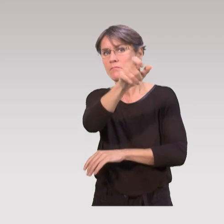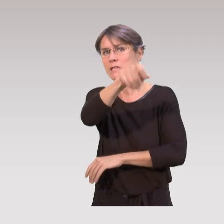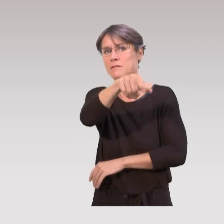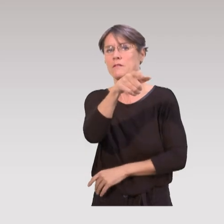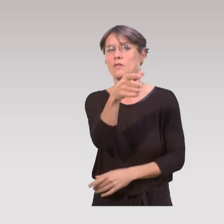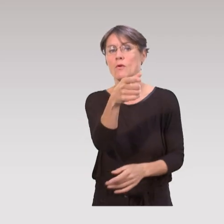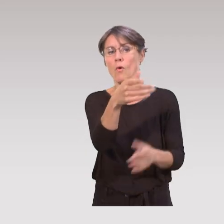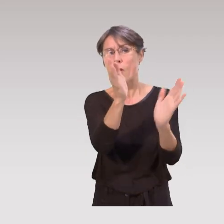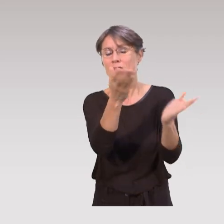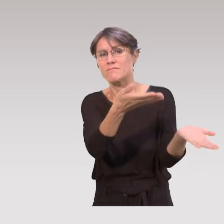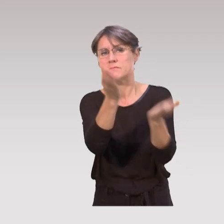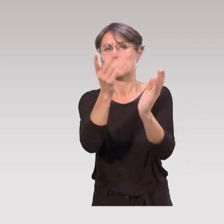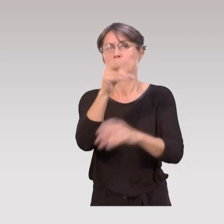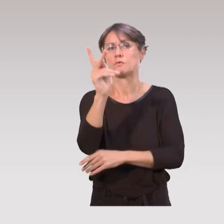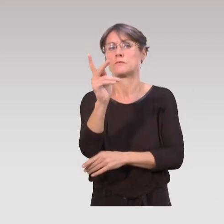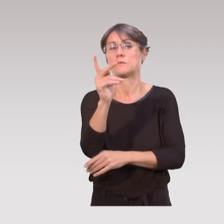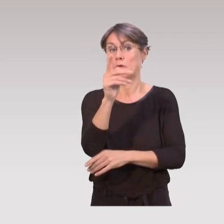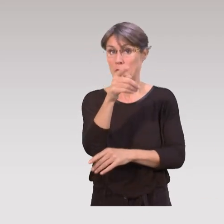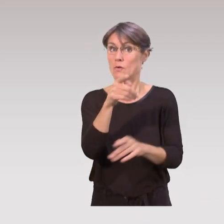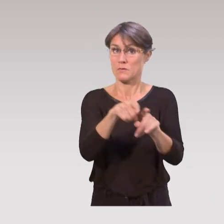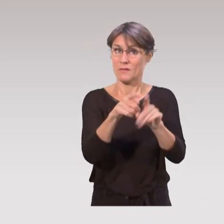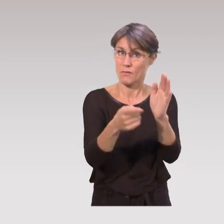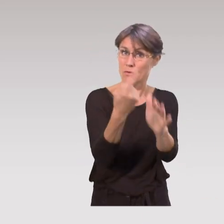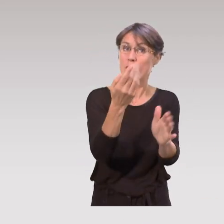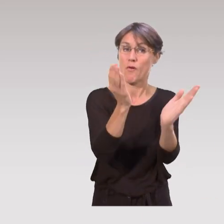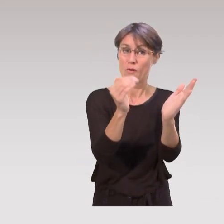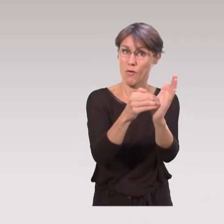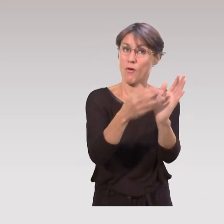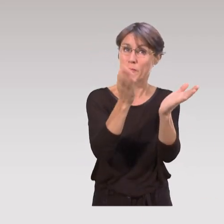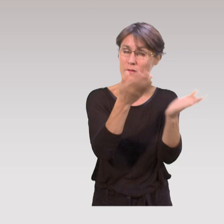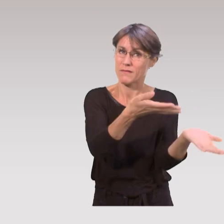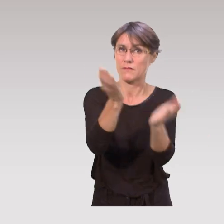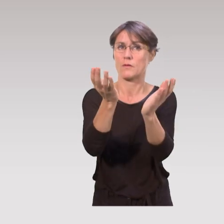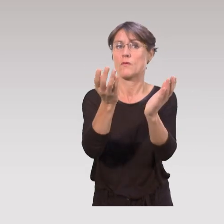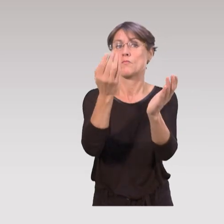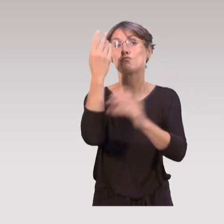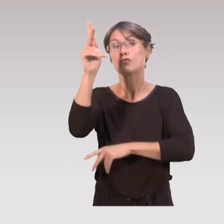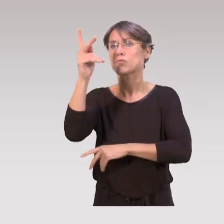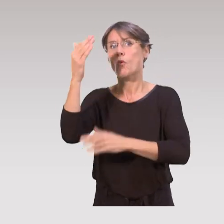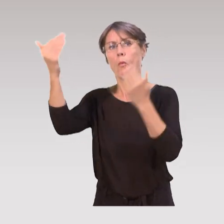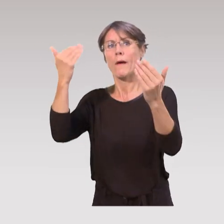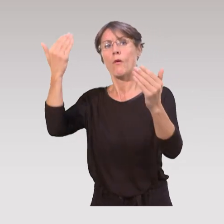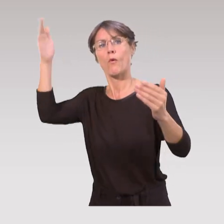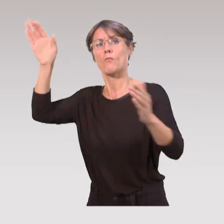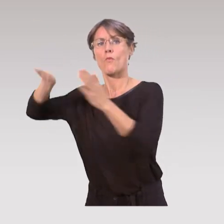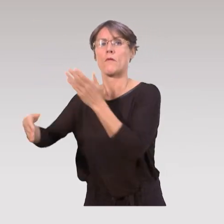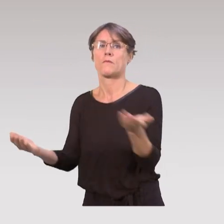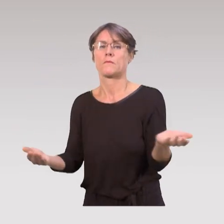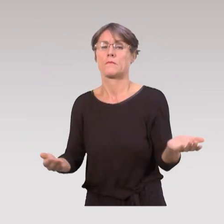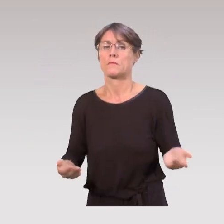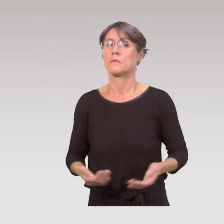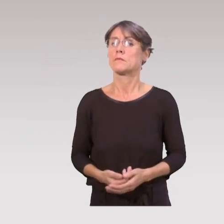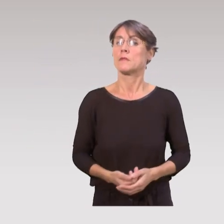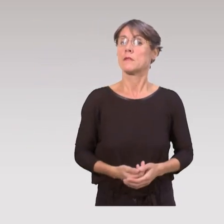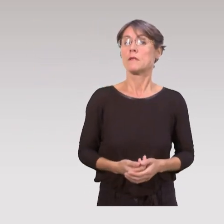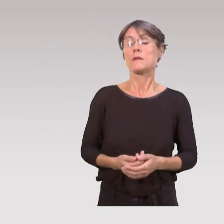Elles se font hospitaliser plus que d'autres. Elles se font réhospitaliser plus que d'autres. Donc, en termes